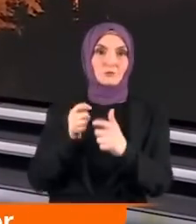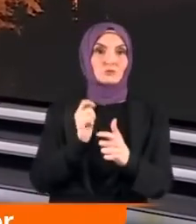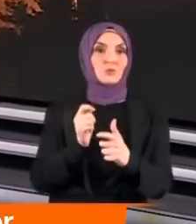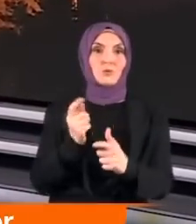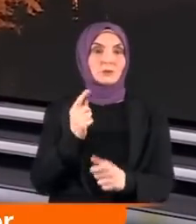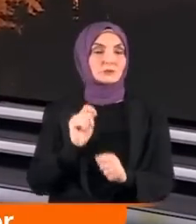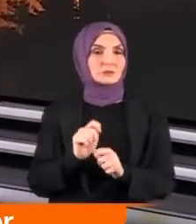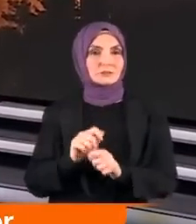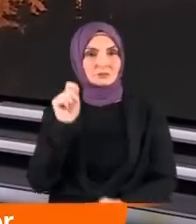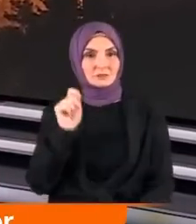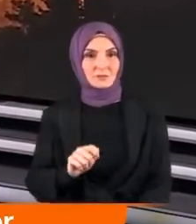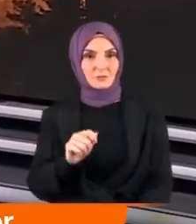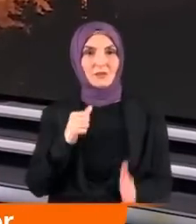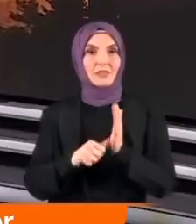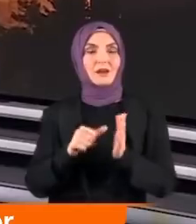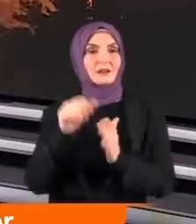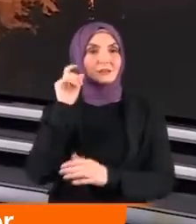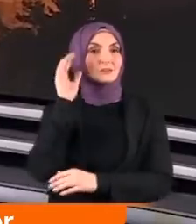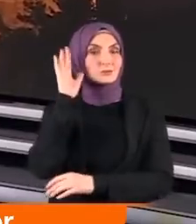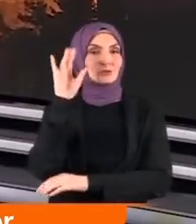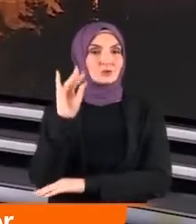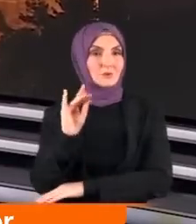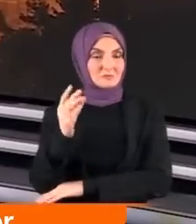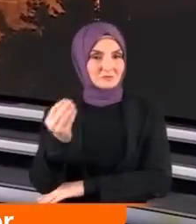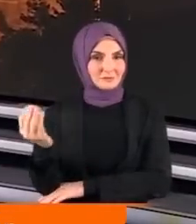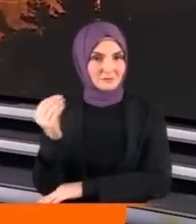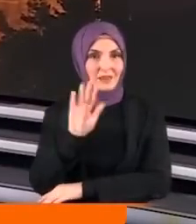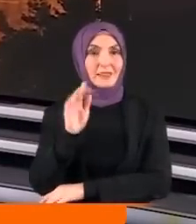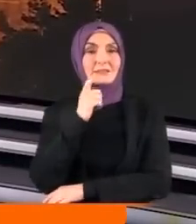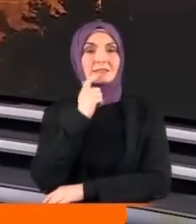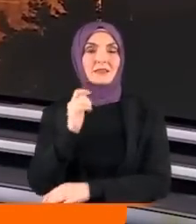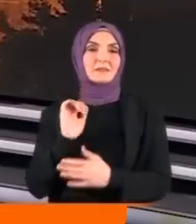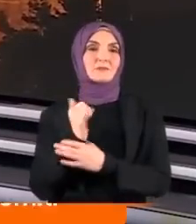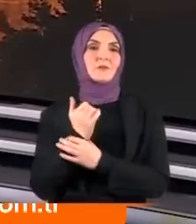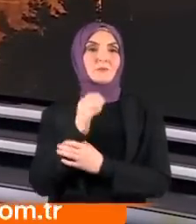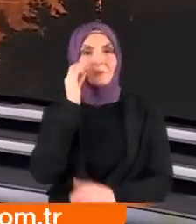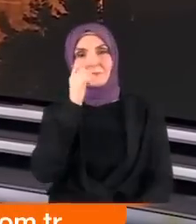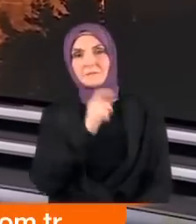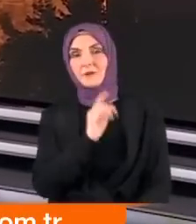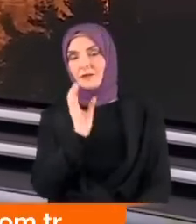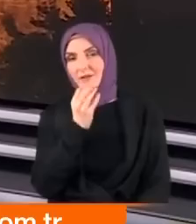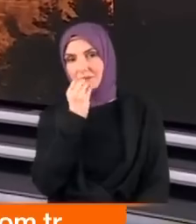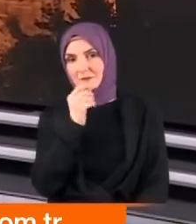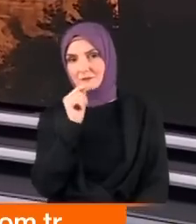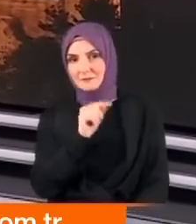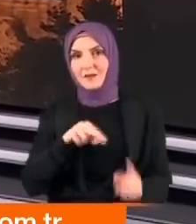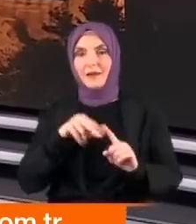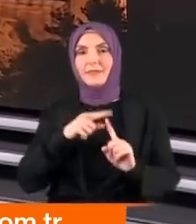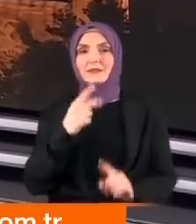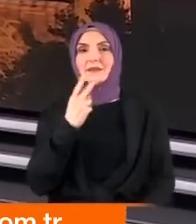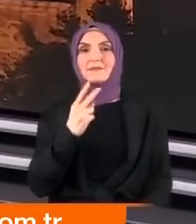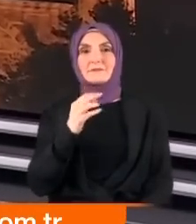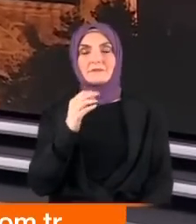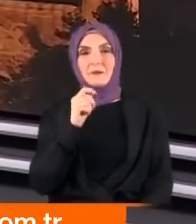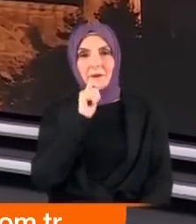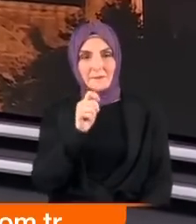camilerde 50 yıllık emektardan soruluyor. ATV Haber ekibi de minareye çıktı ve mahya ustası Yıldız'a eşlik etti. Altay